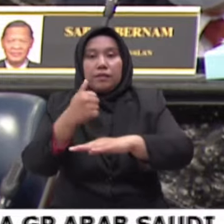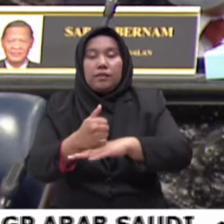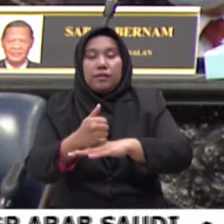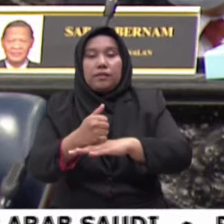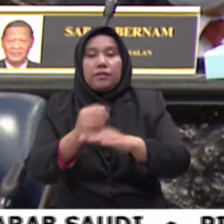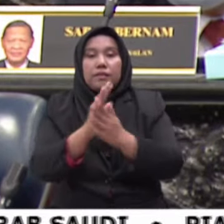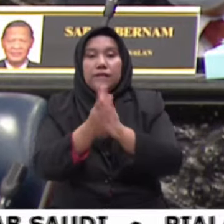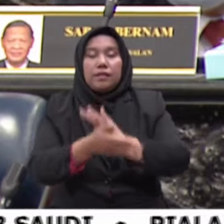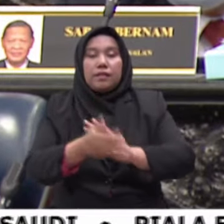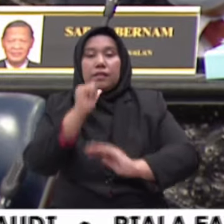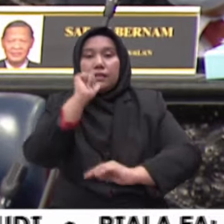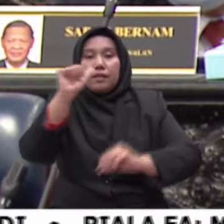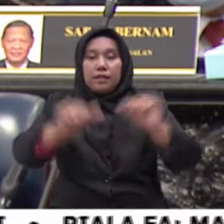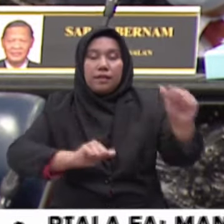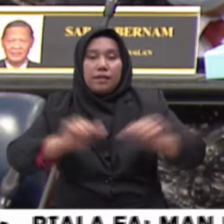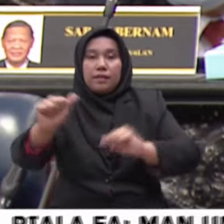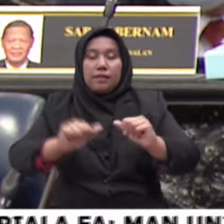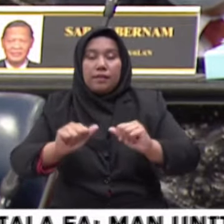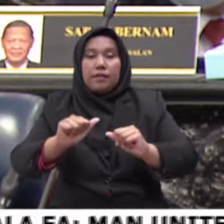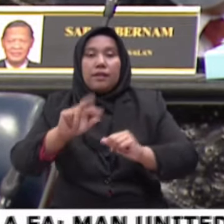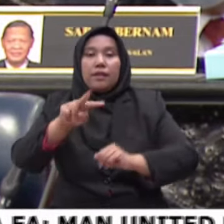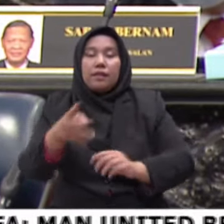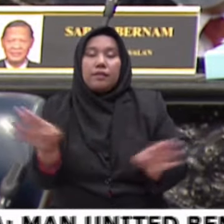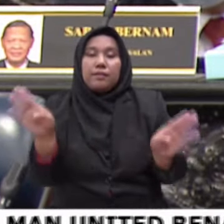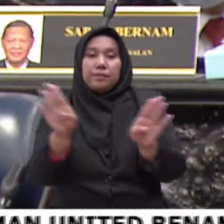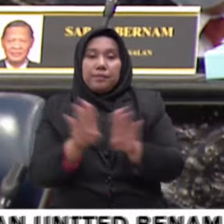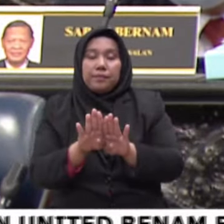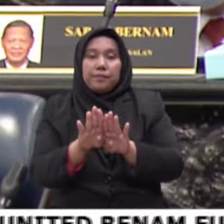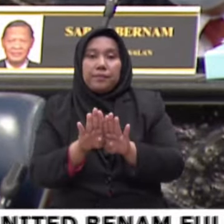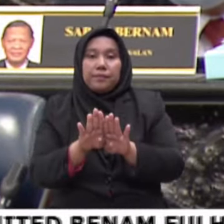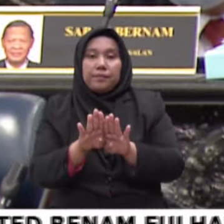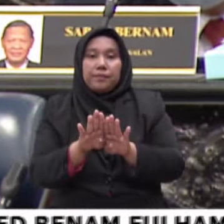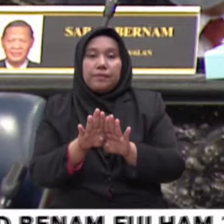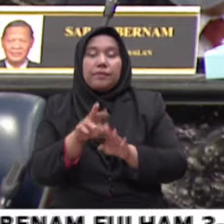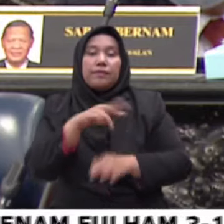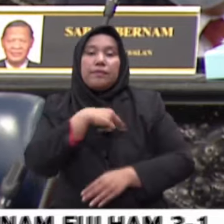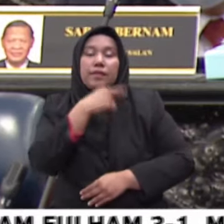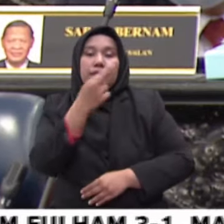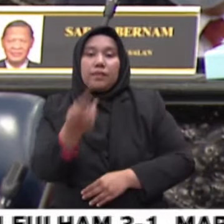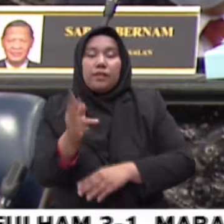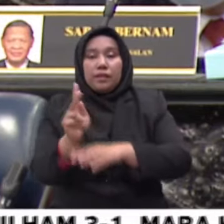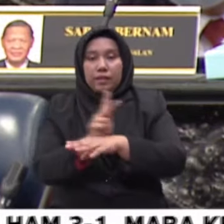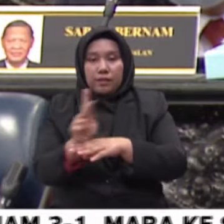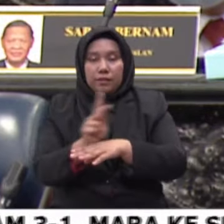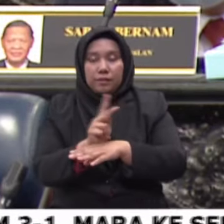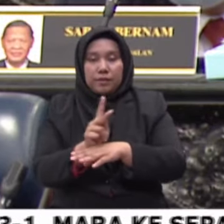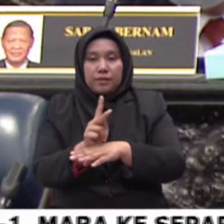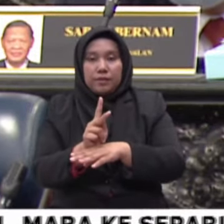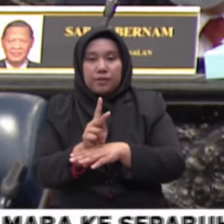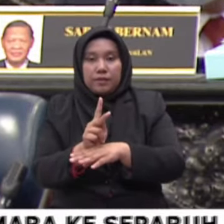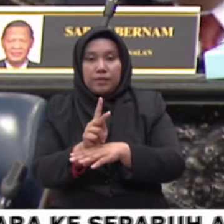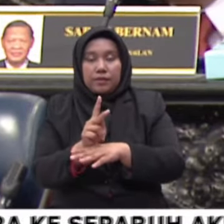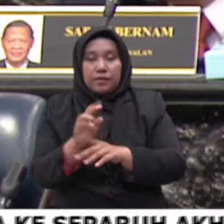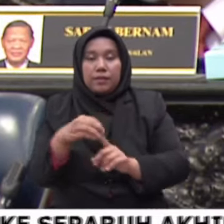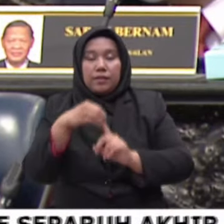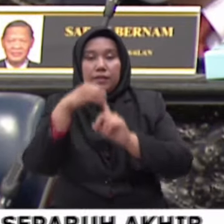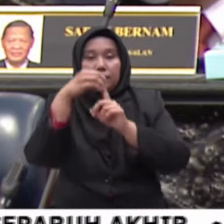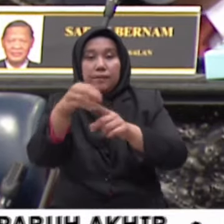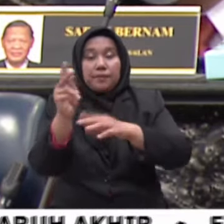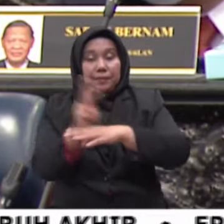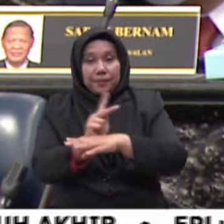tidak aktif atau mungkin ditutup. Dan ini merugikan koperasi tersebut terutamanya